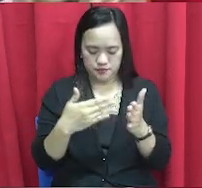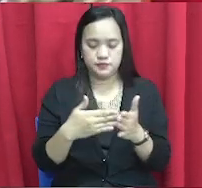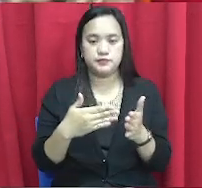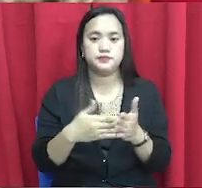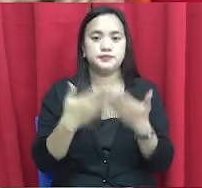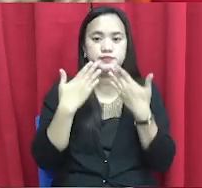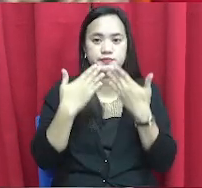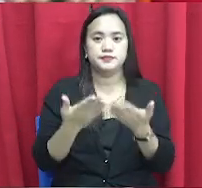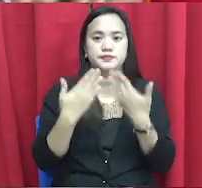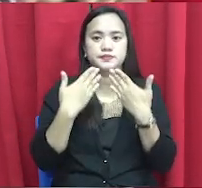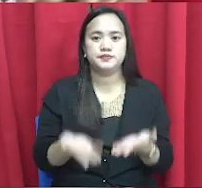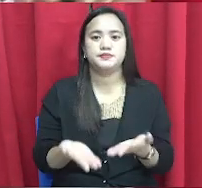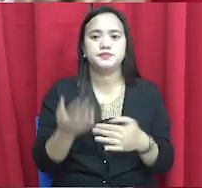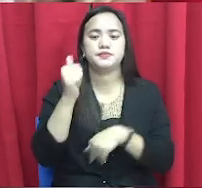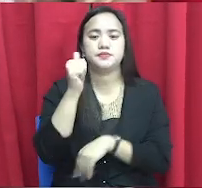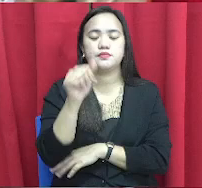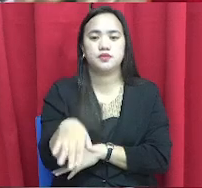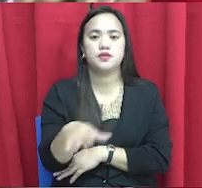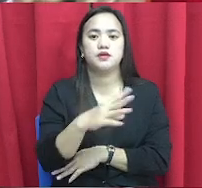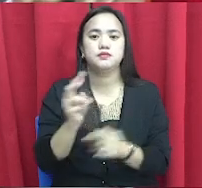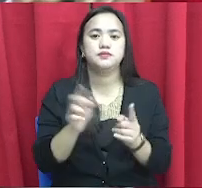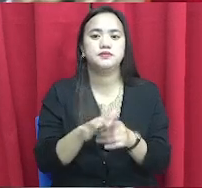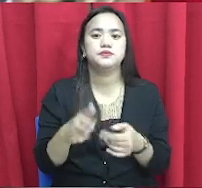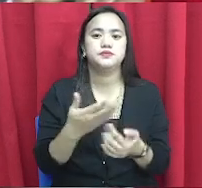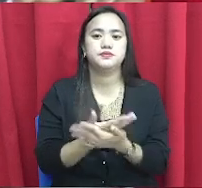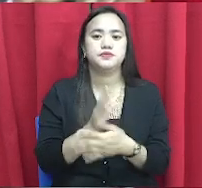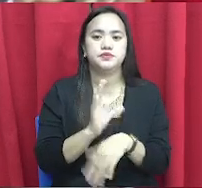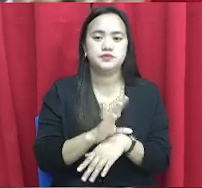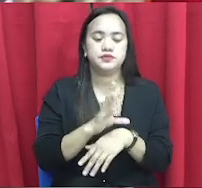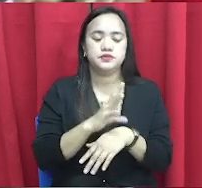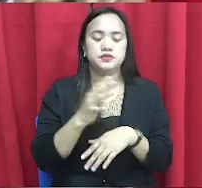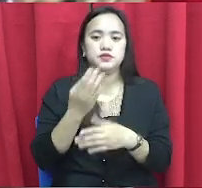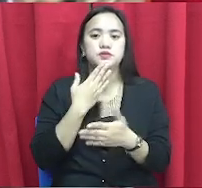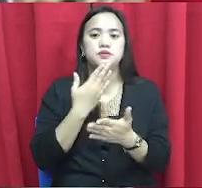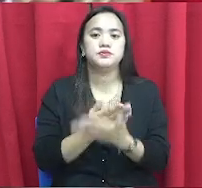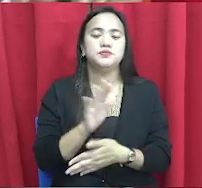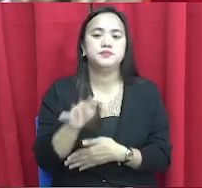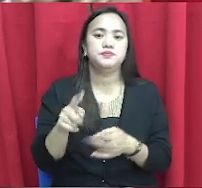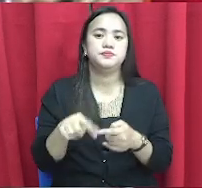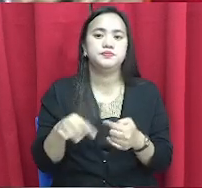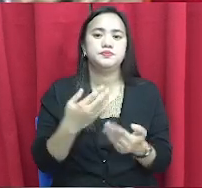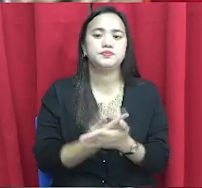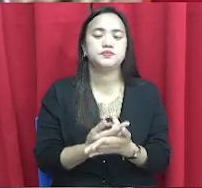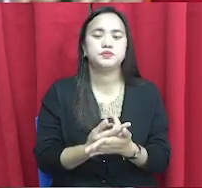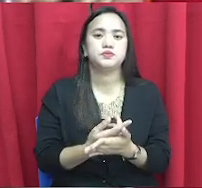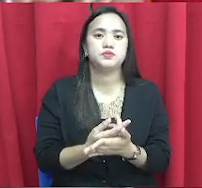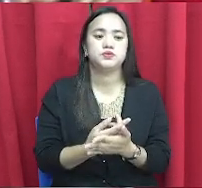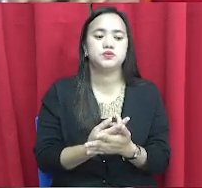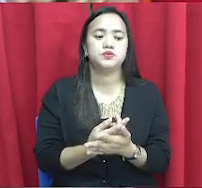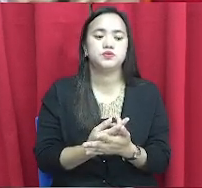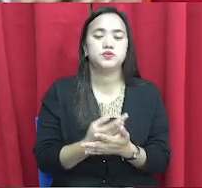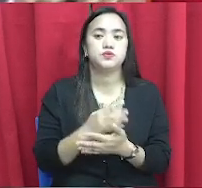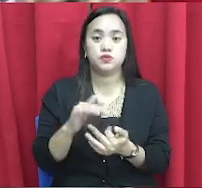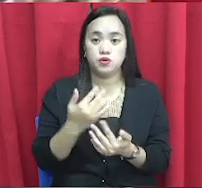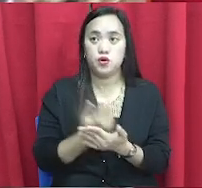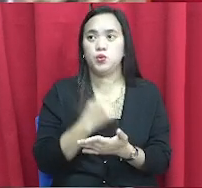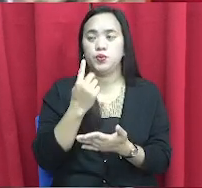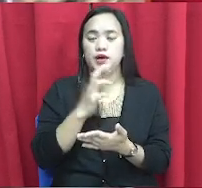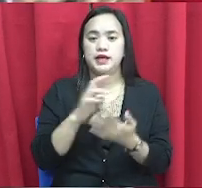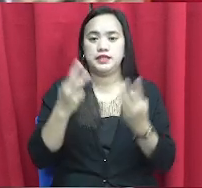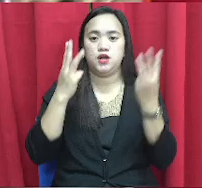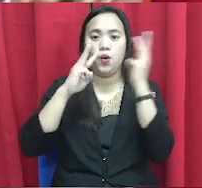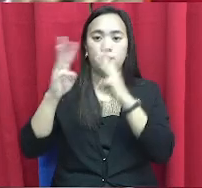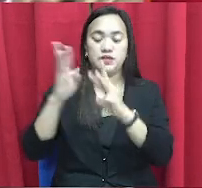po muli sa atin pong lahat church at ah Magandang tanghali po sa lahat ng ating pong Mga tagasubaybay tanghali